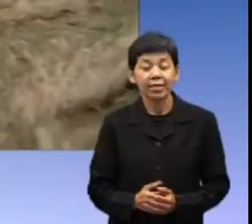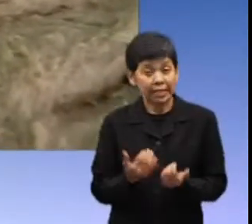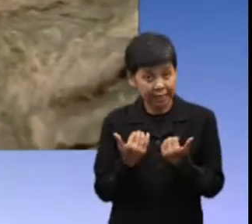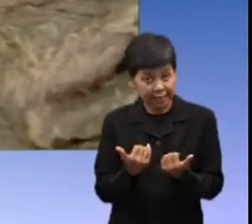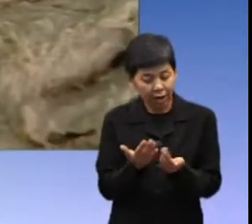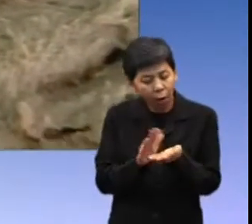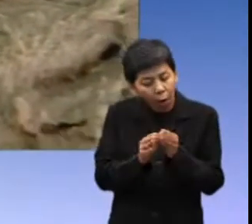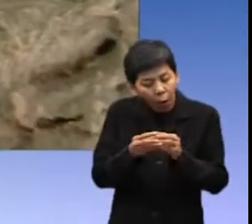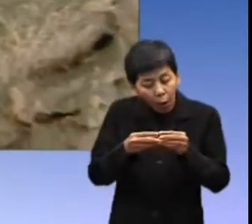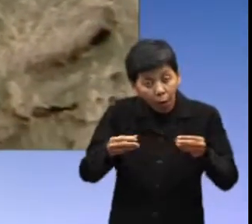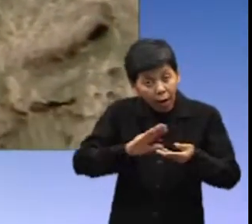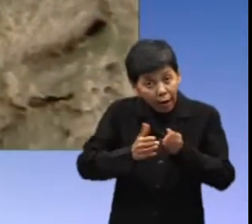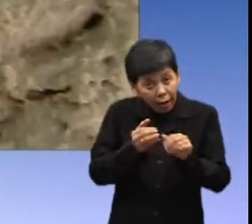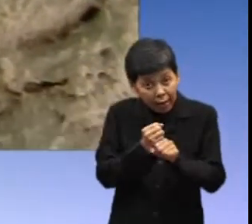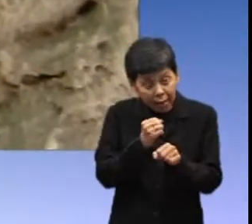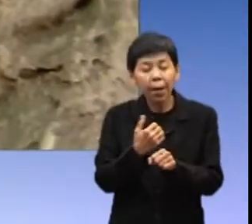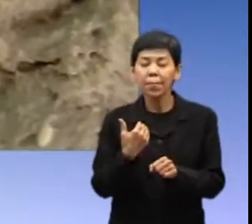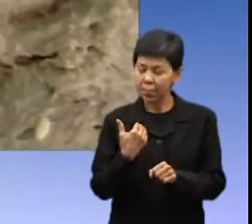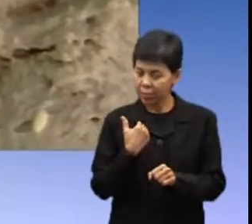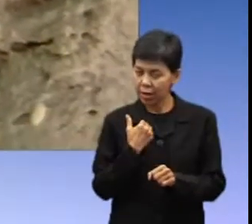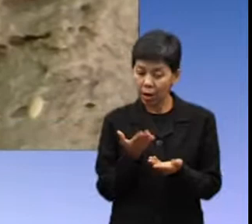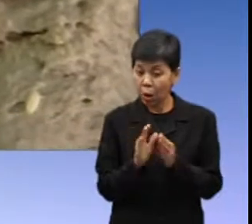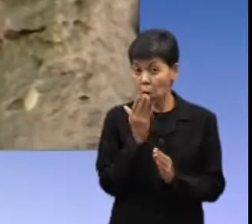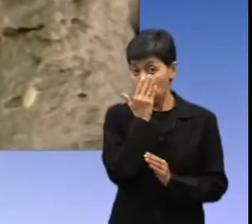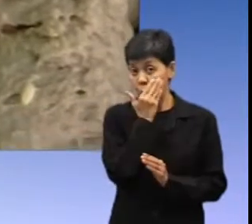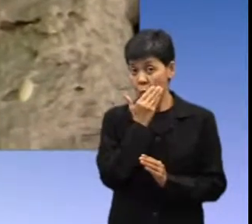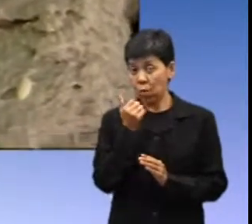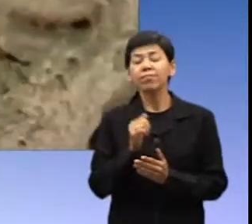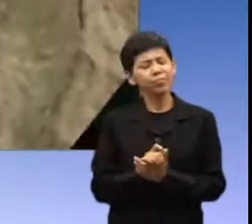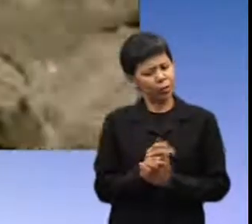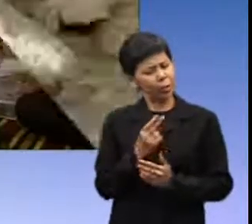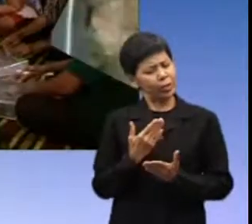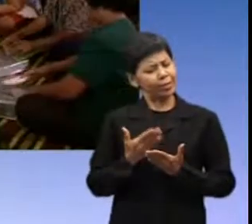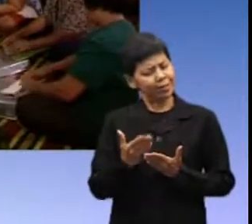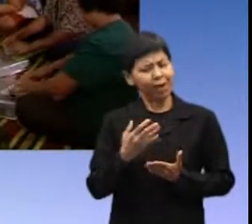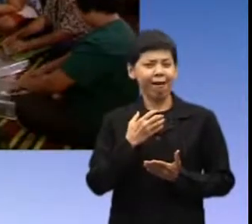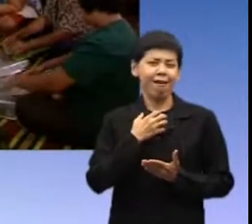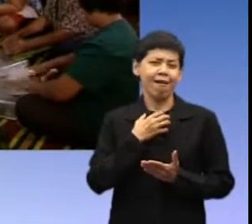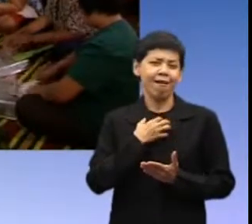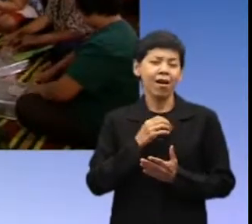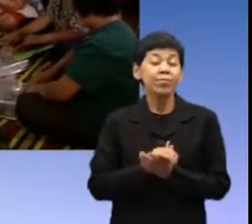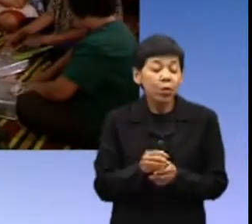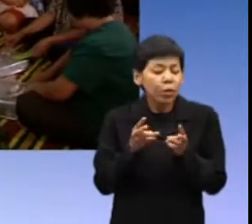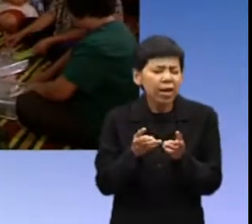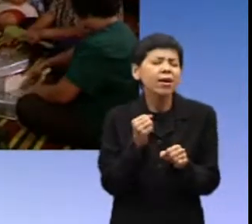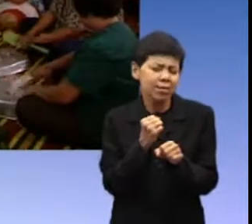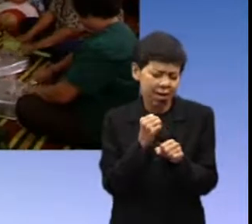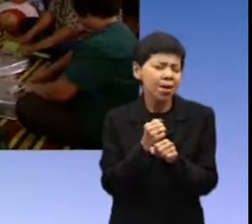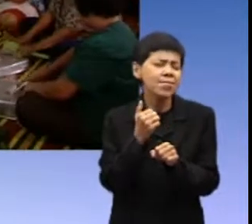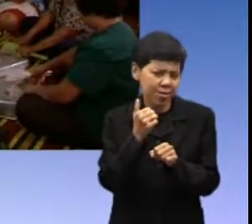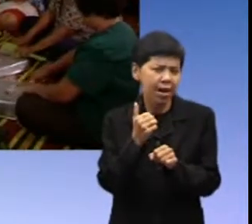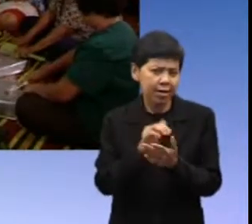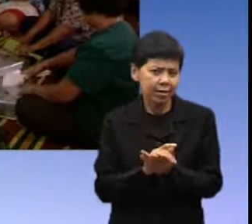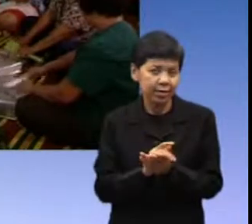ถึงขั้นตอนในการห่อแหนมการห่อแหนมนี่ถ้าห่อได้สวยงามก็ดูน่าซื้อไปรับประทานเทคนิคก็ไม่ย